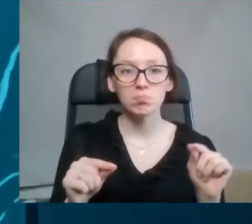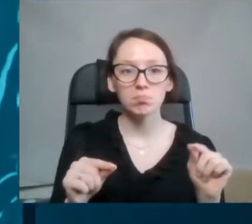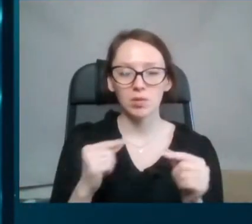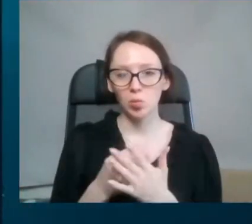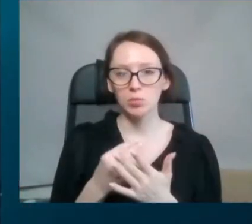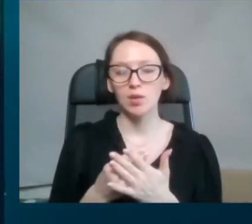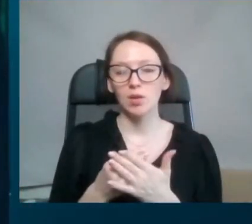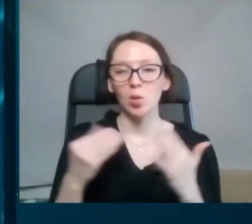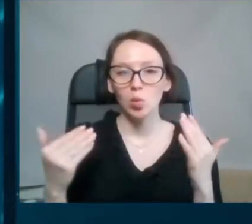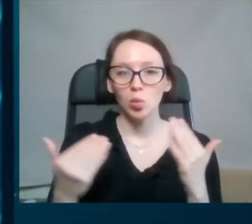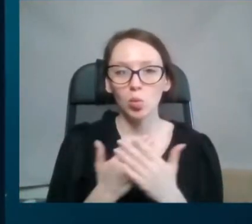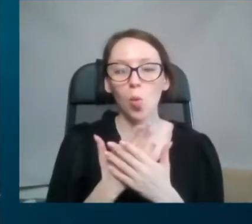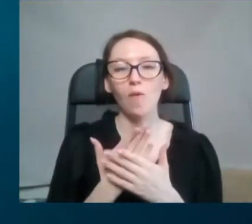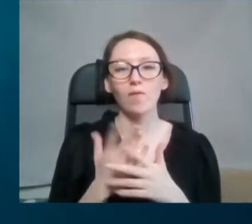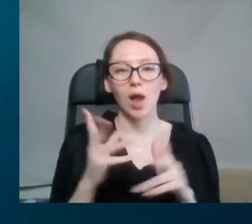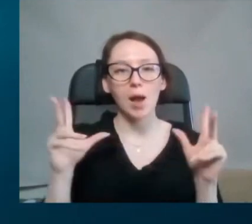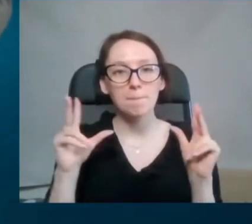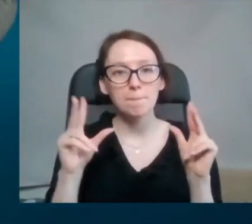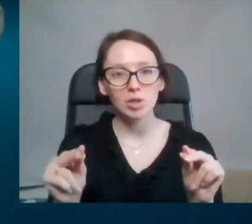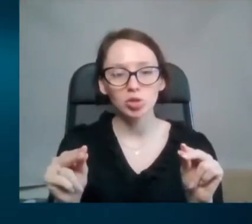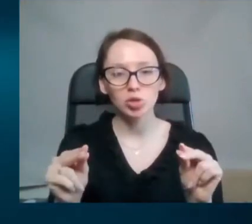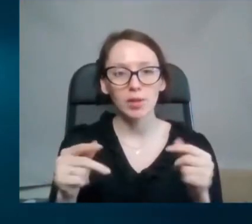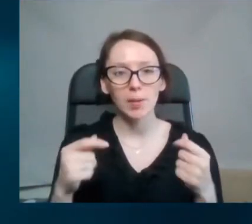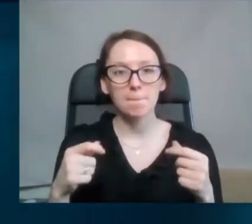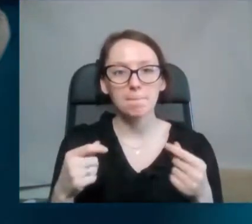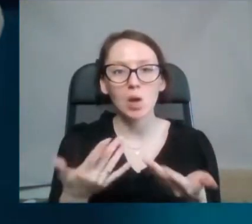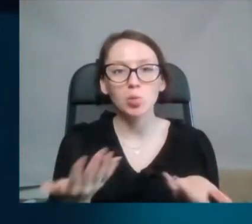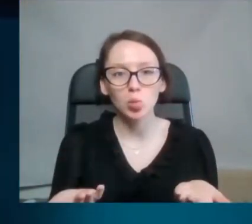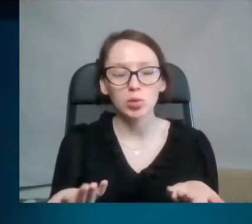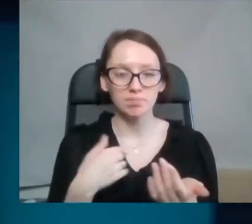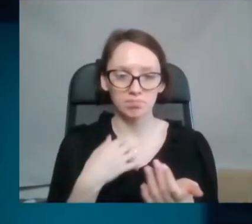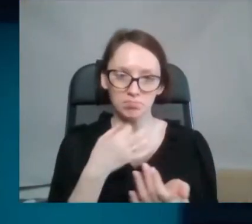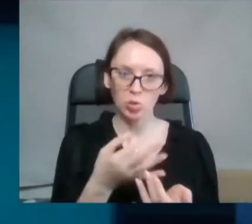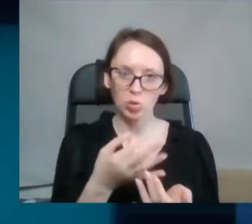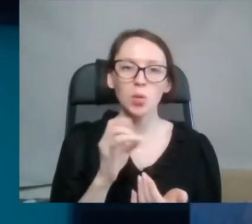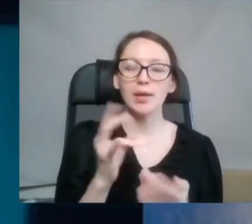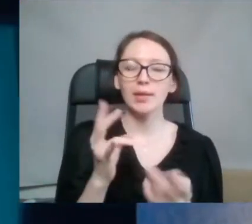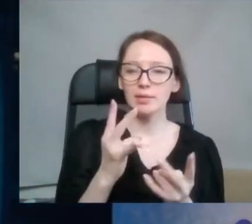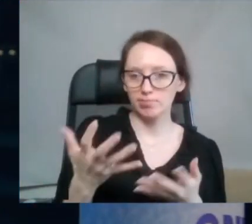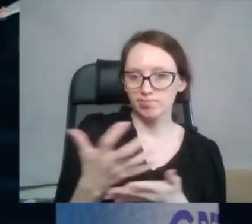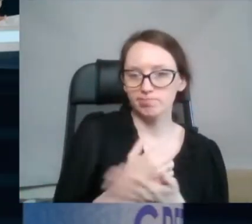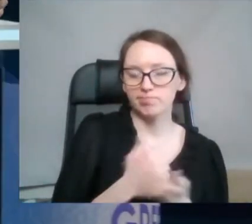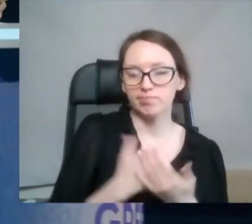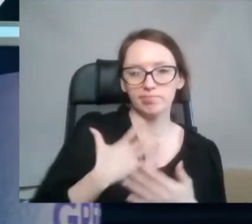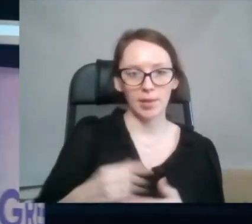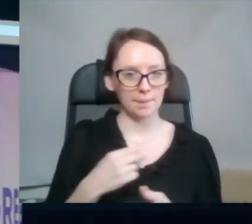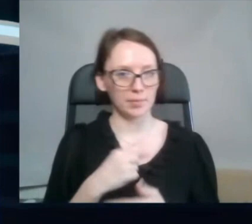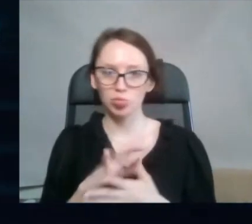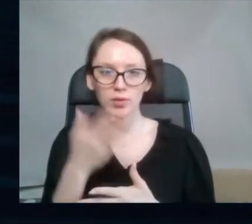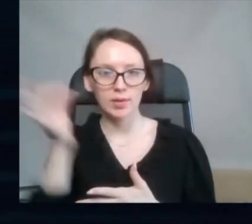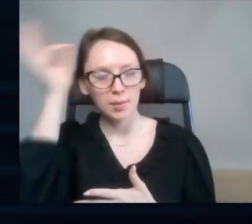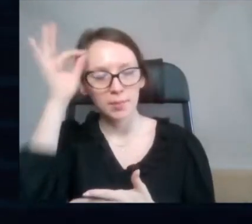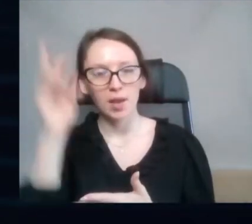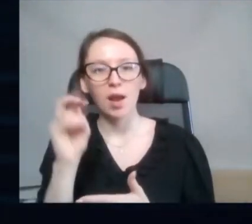новый обещанный продукт? А я тебе скажу, Марин, надо набраться терпения. Не мне вам напоминать, как важно в работе и